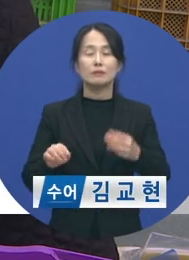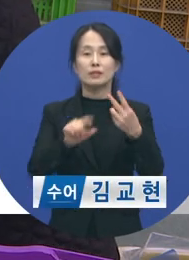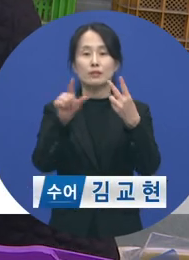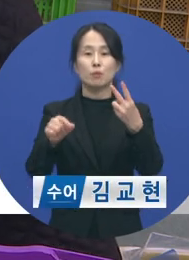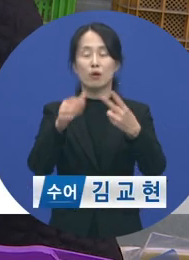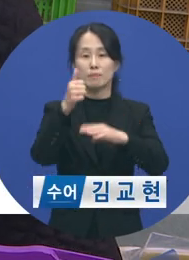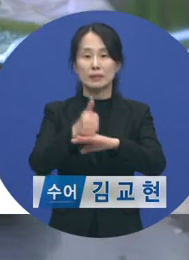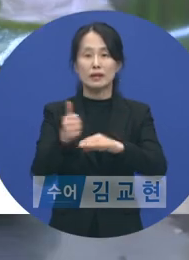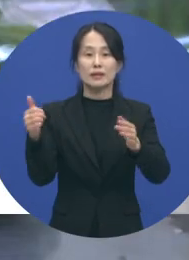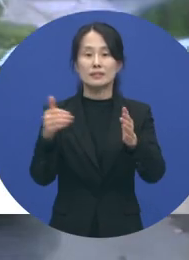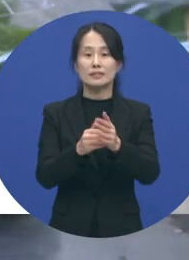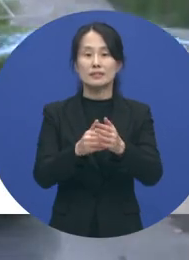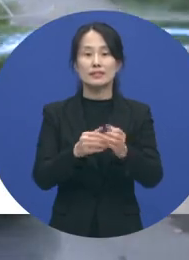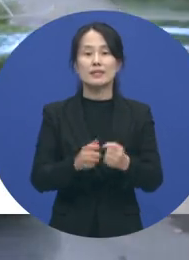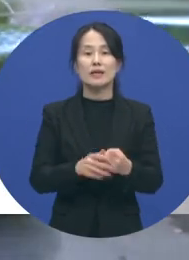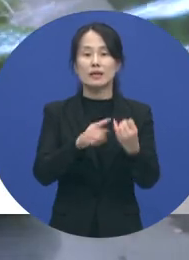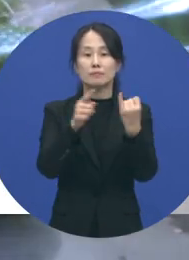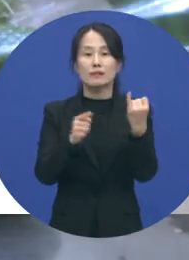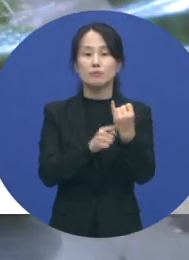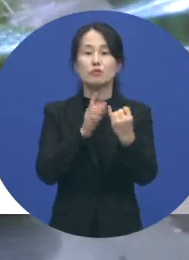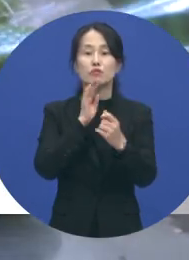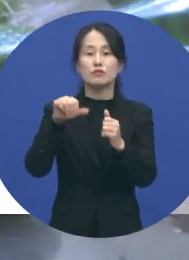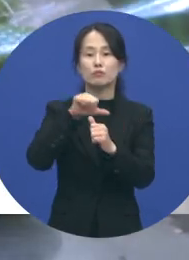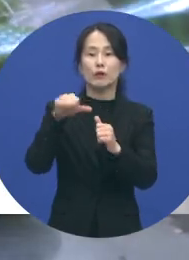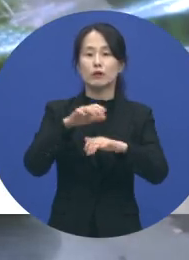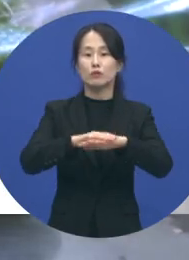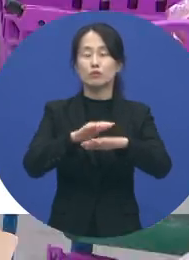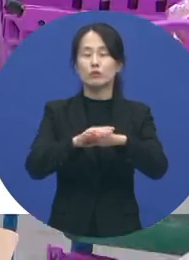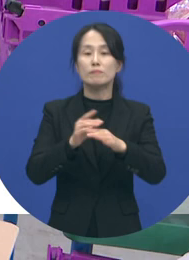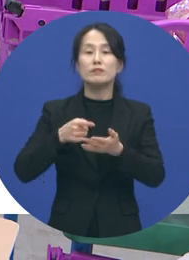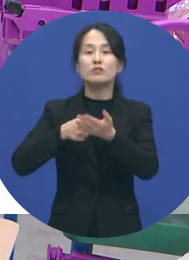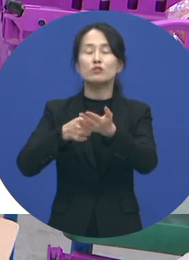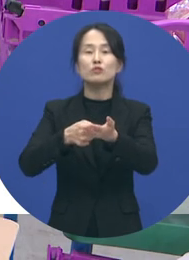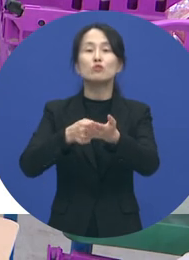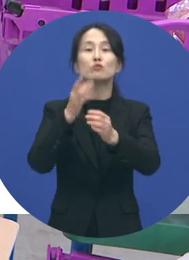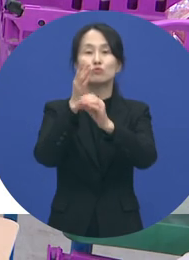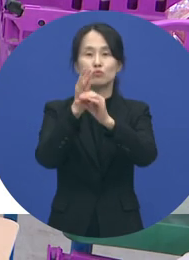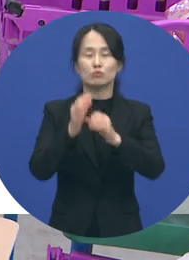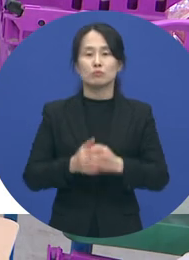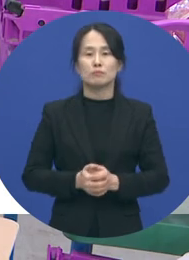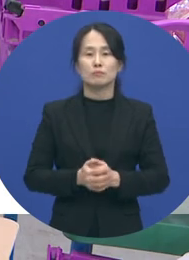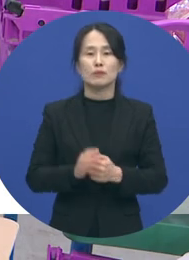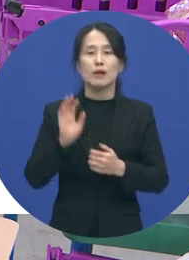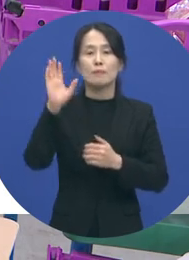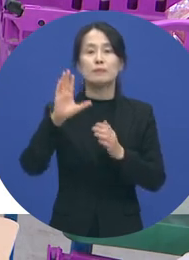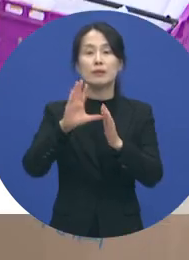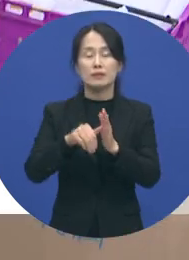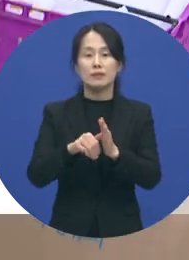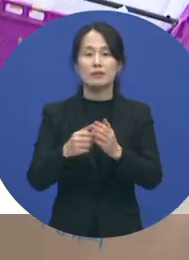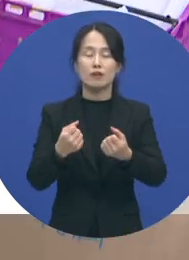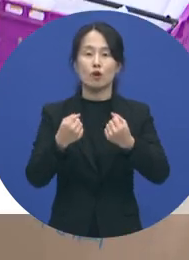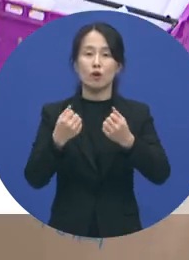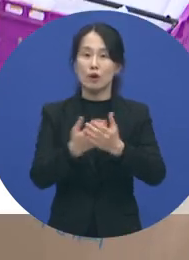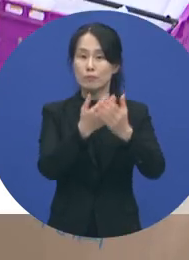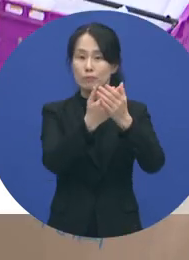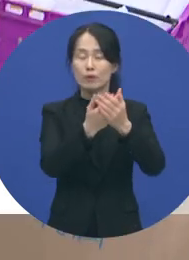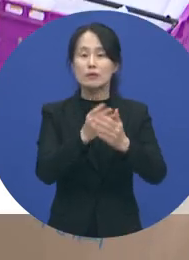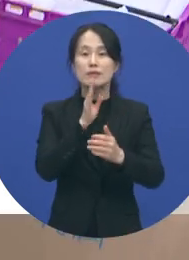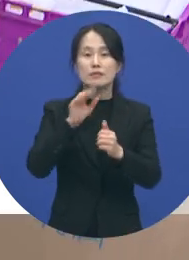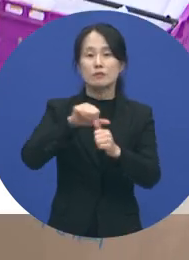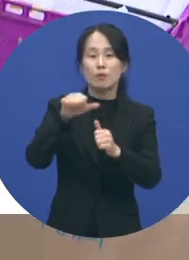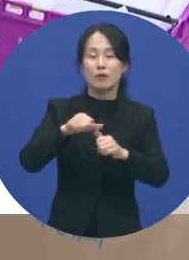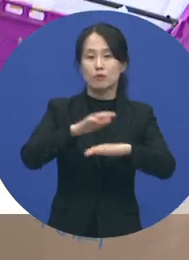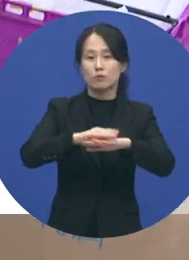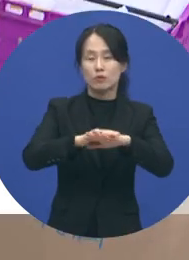경기도가 이번 달까지 경기 임산부 친환경 농산물 지원 신청을 받습니다이는 미래세대 건강증진과